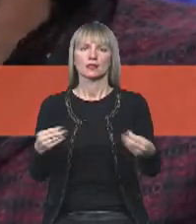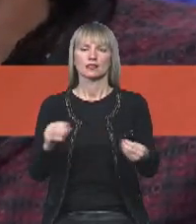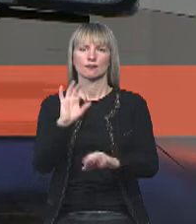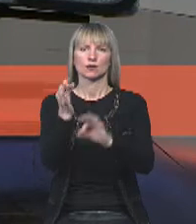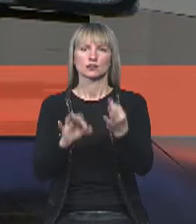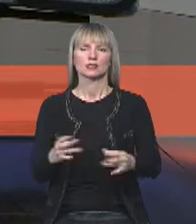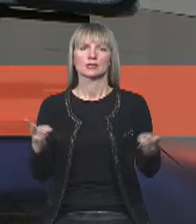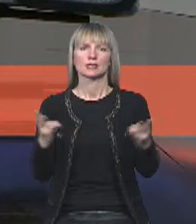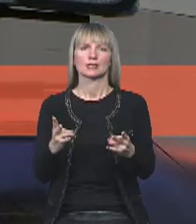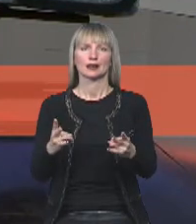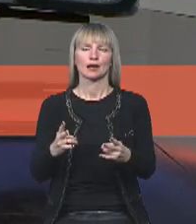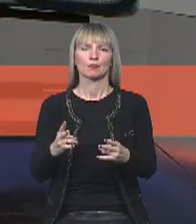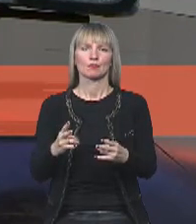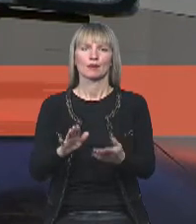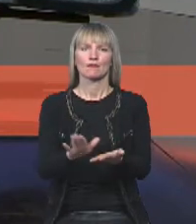треба